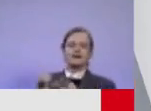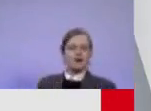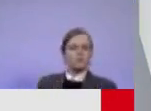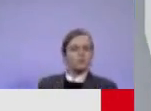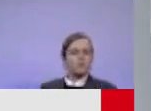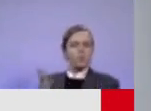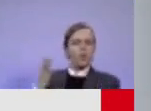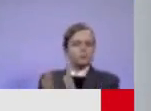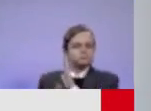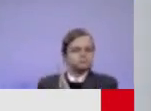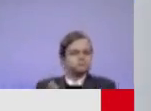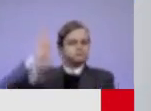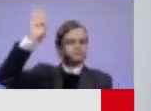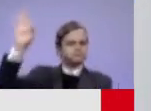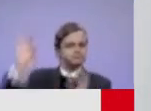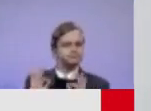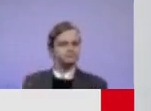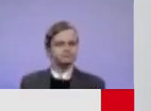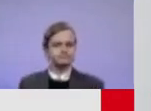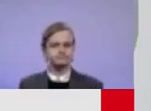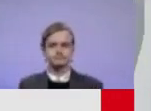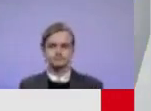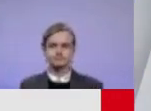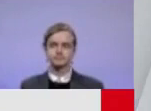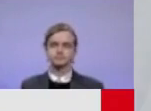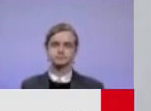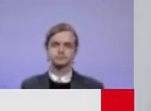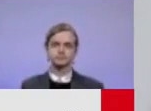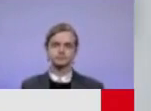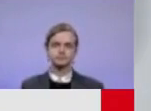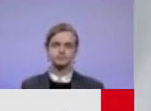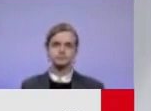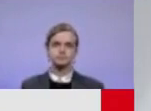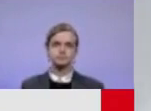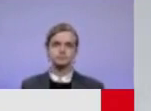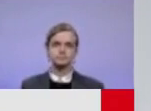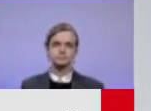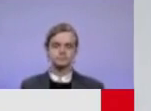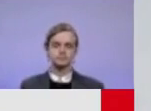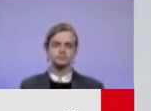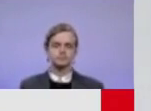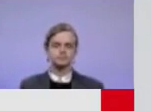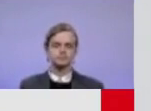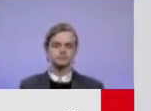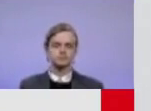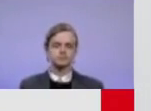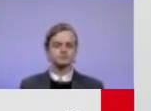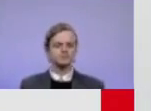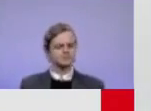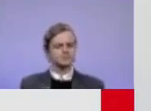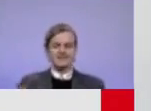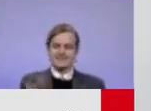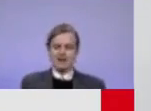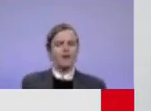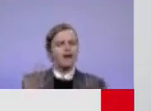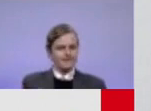și capacitatea de a extinde conceptul Made in the EU către toate piețele mondiale. Trebuie să